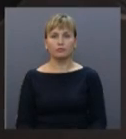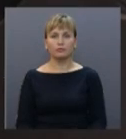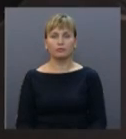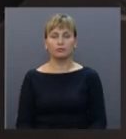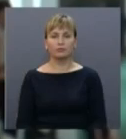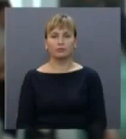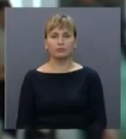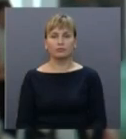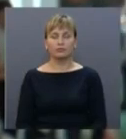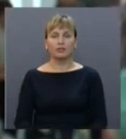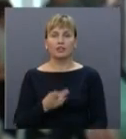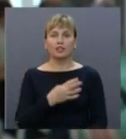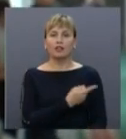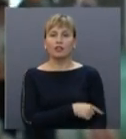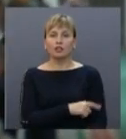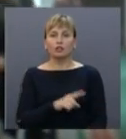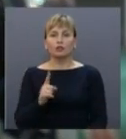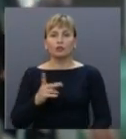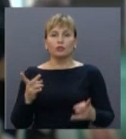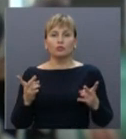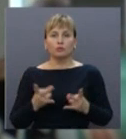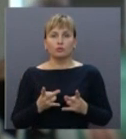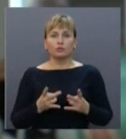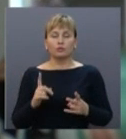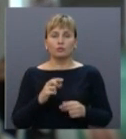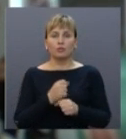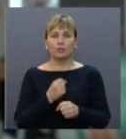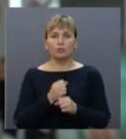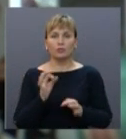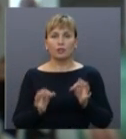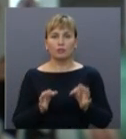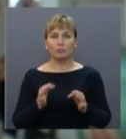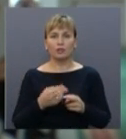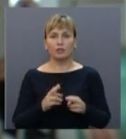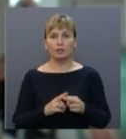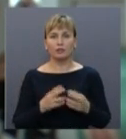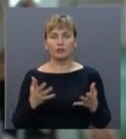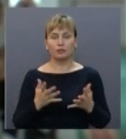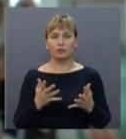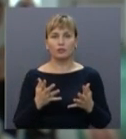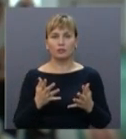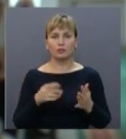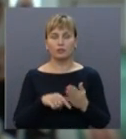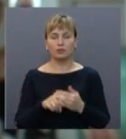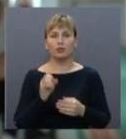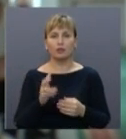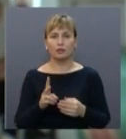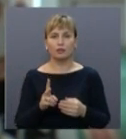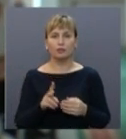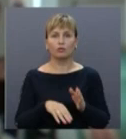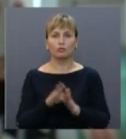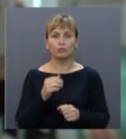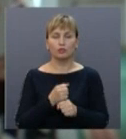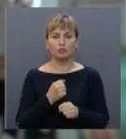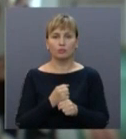Для врачей что нужно, допустим, да, для того, чтобы работать нормально? Это нужны клинические протоколы. Как, кто лучше